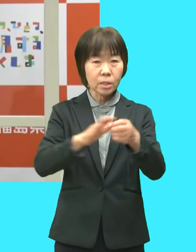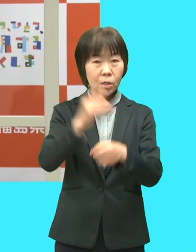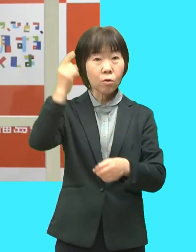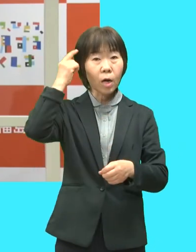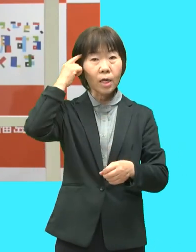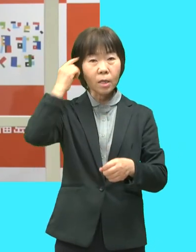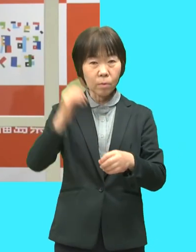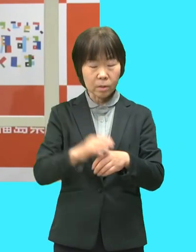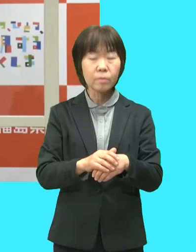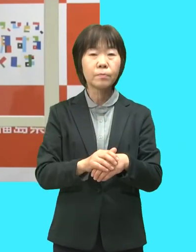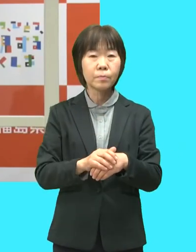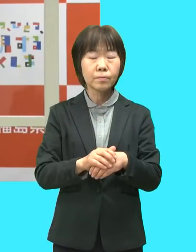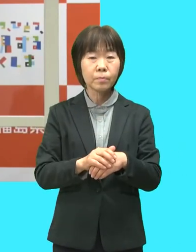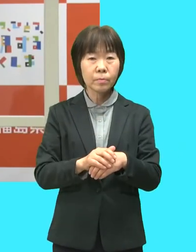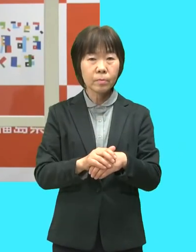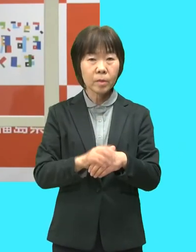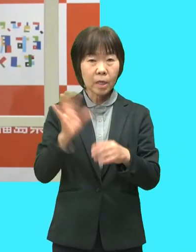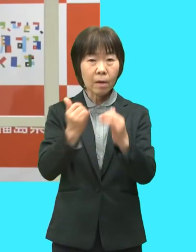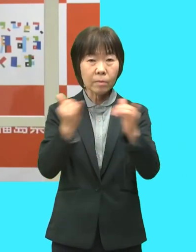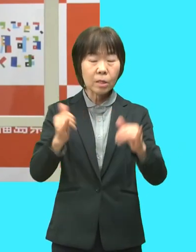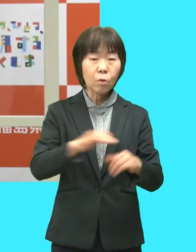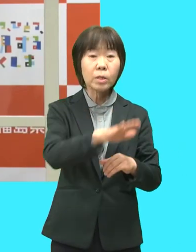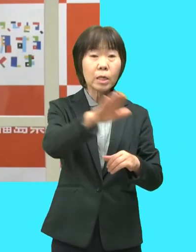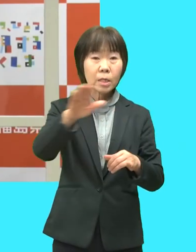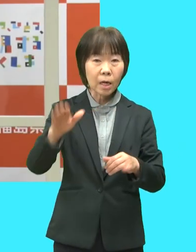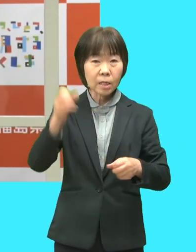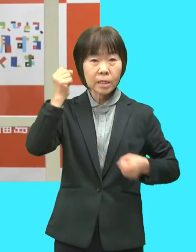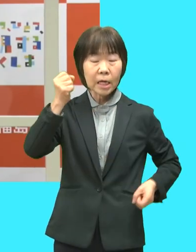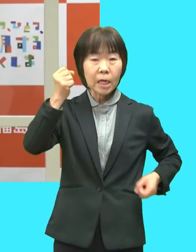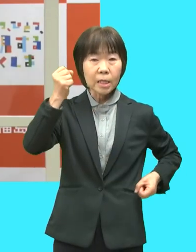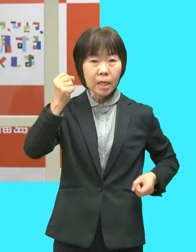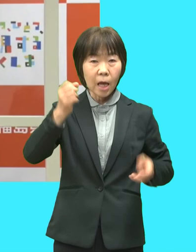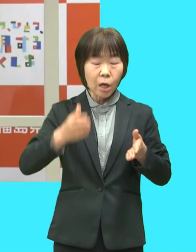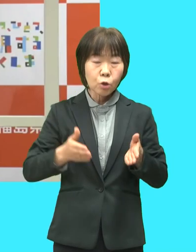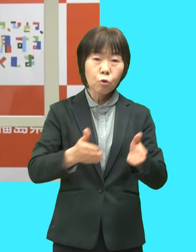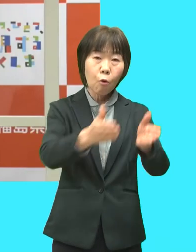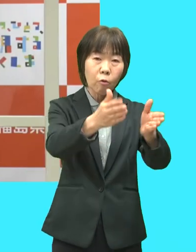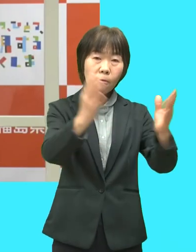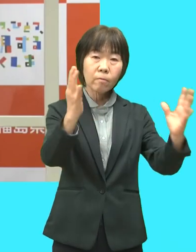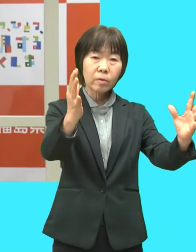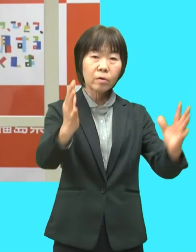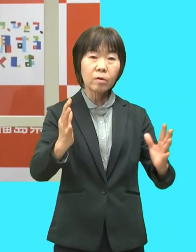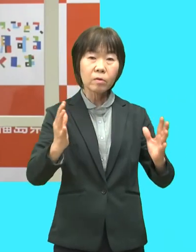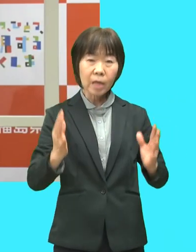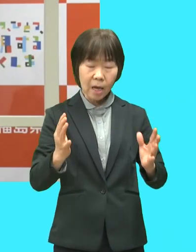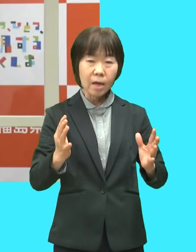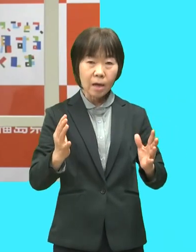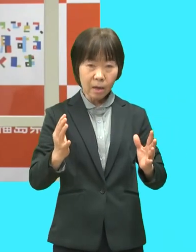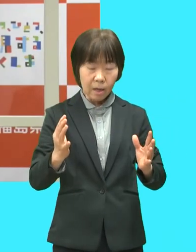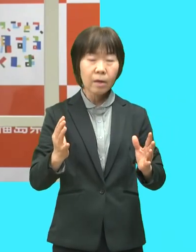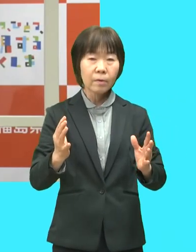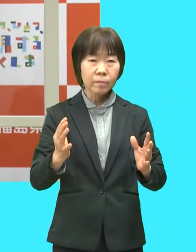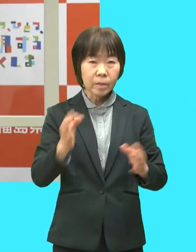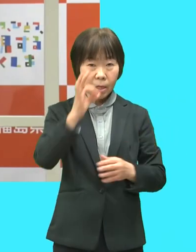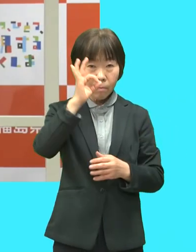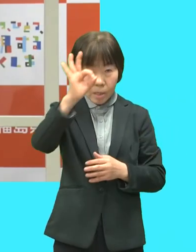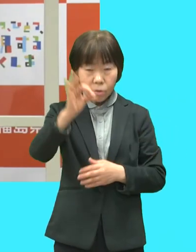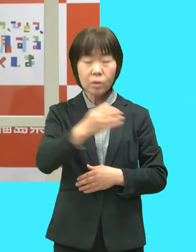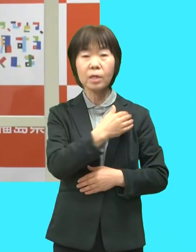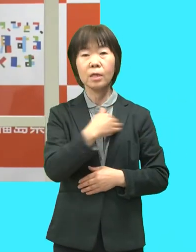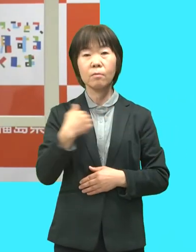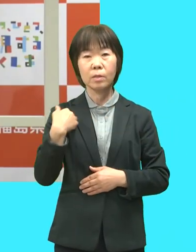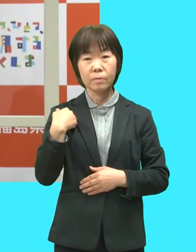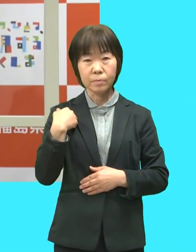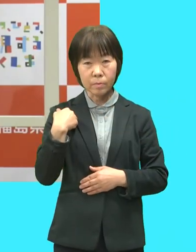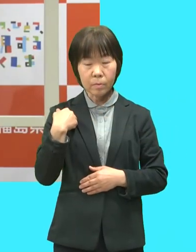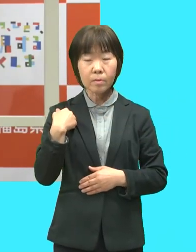えております。で、また県民の皆さん、聖火リレー沿道でですね、 一定程度の配慮をしていただきながら見ていただくことができる